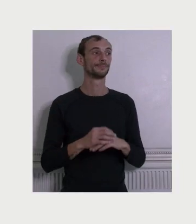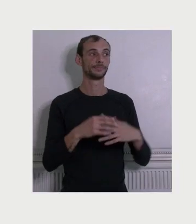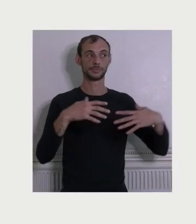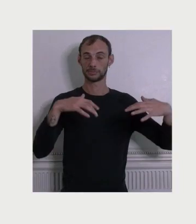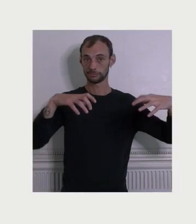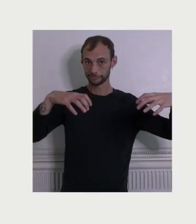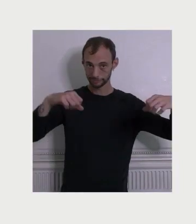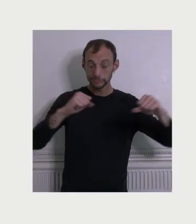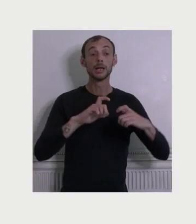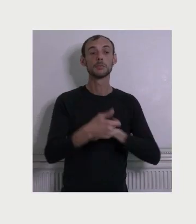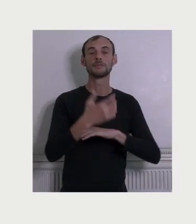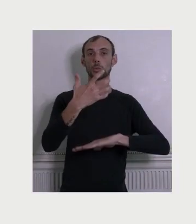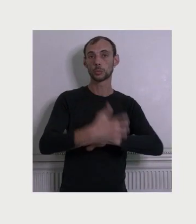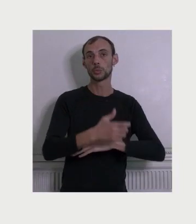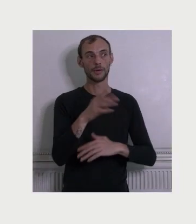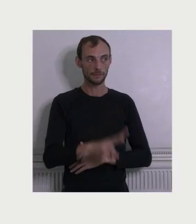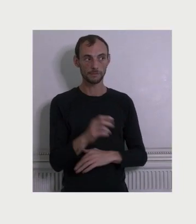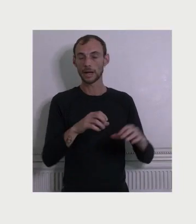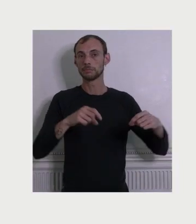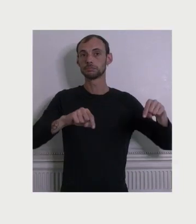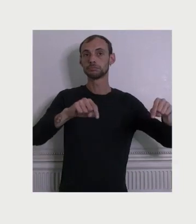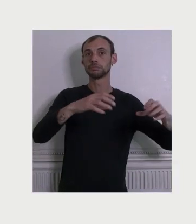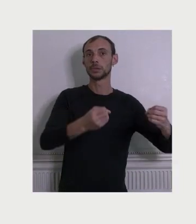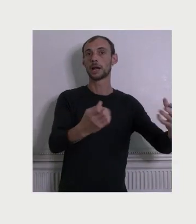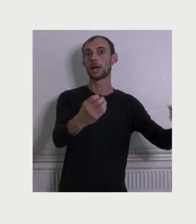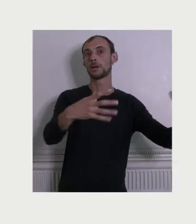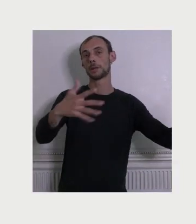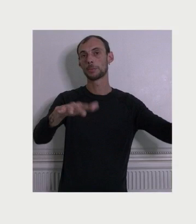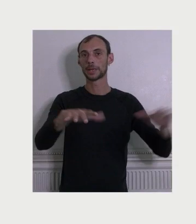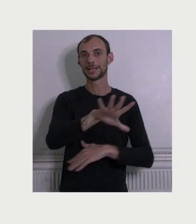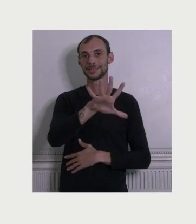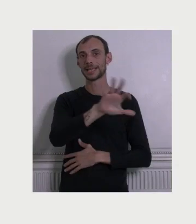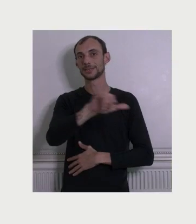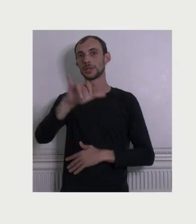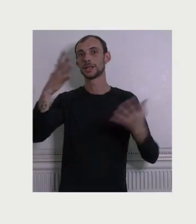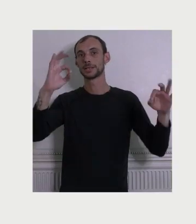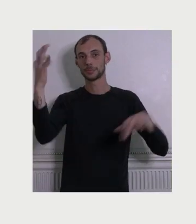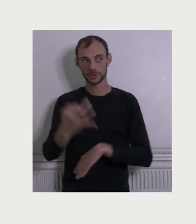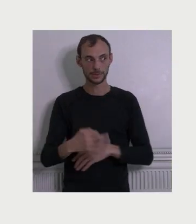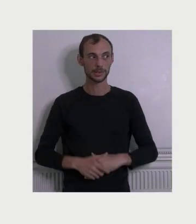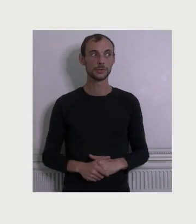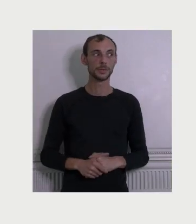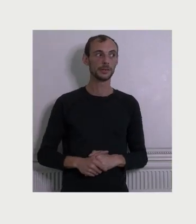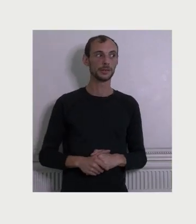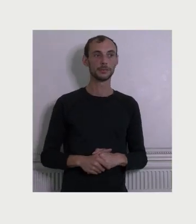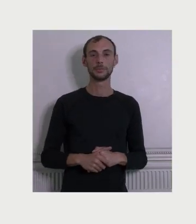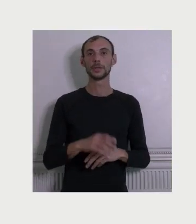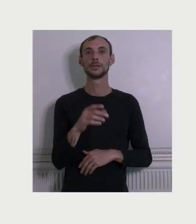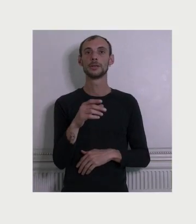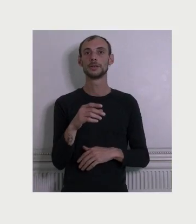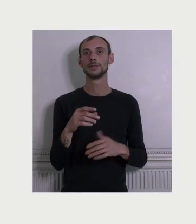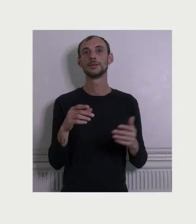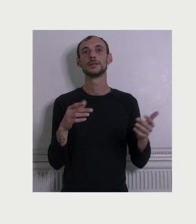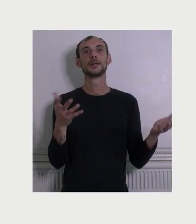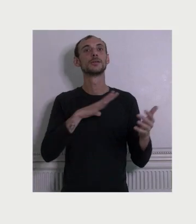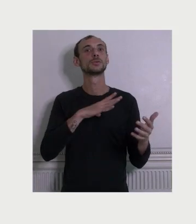ces éléments de gourde qui avaient été votés par les jeunes du conseil municipal des enfants l'année dernière et pour lesquels on devait doter donc, les CM1 et